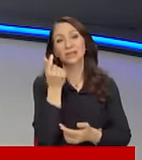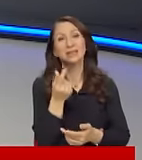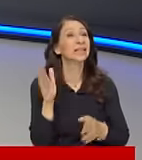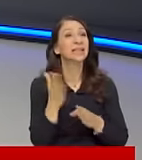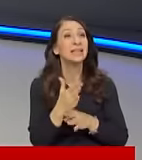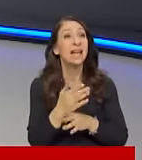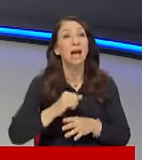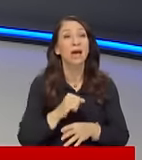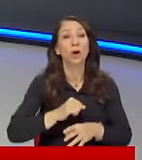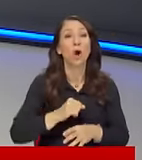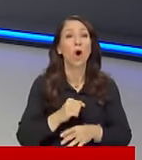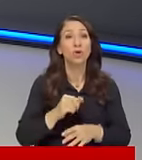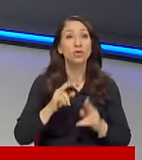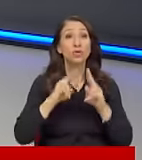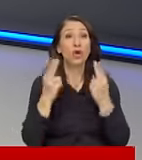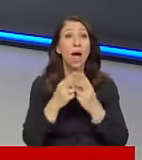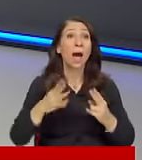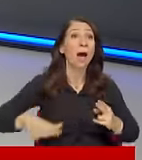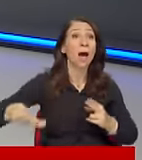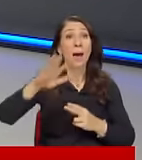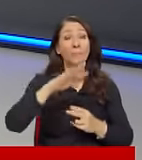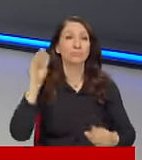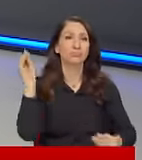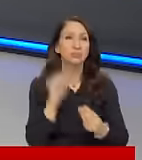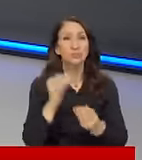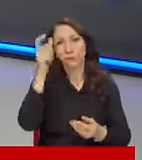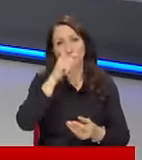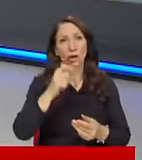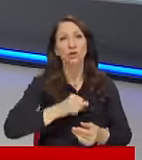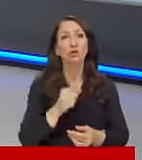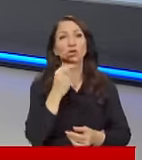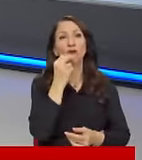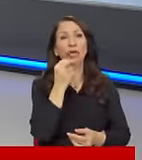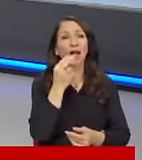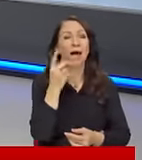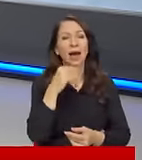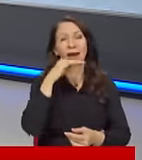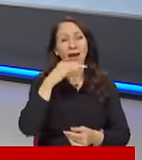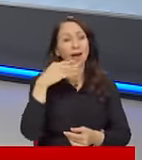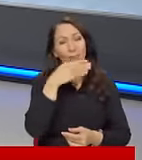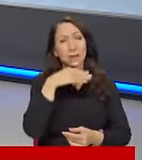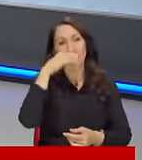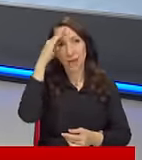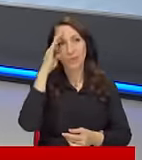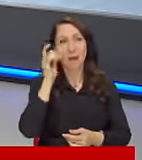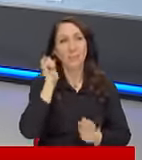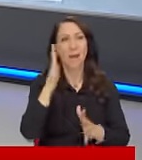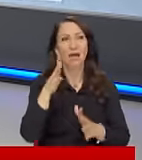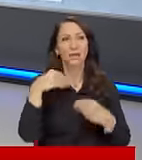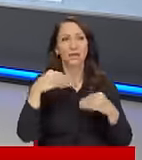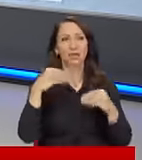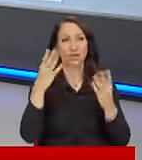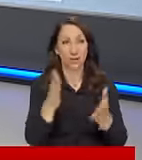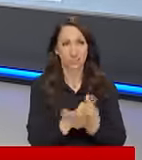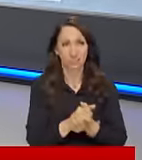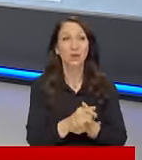Çünkü kakao dünya piyasasında zamlandı. Memleketimizde de çikolata Ramazan bayramında pahalıdan